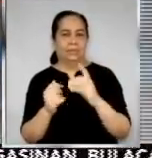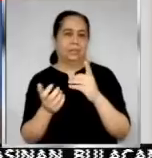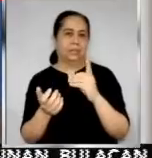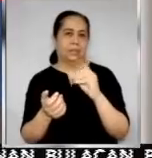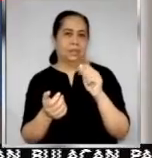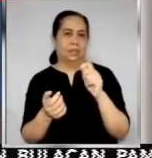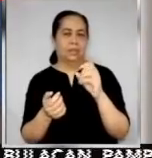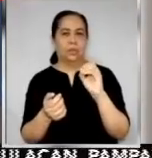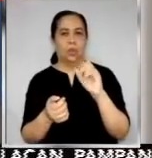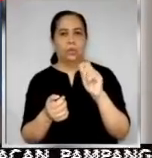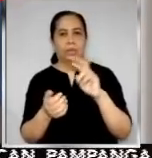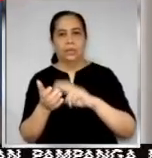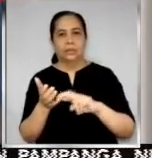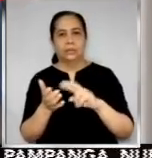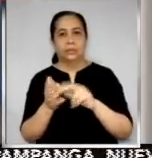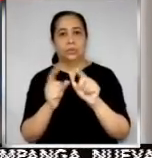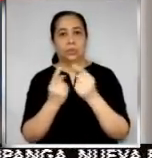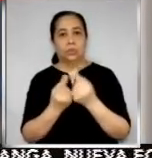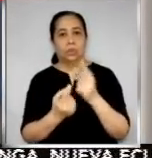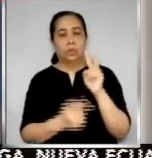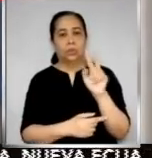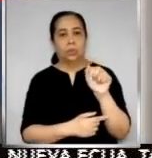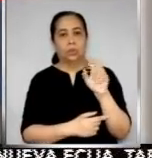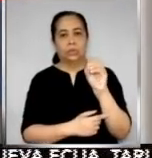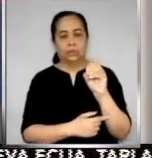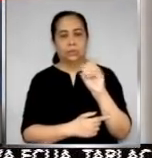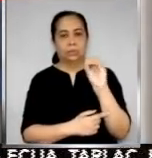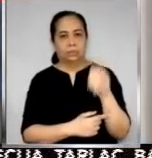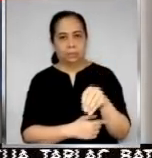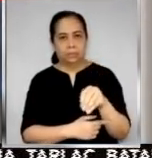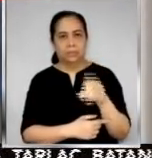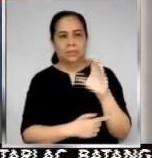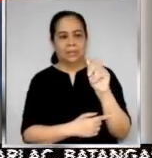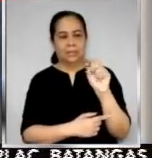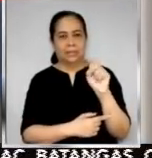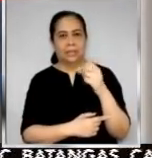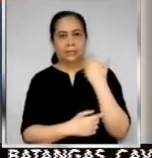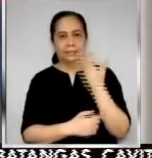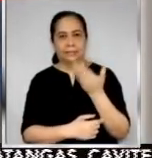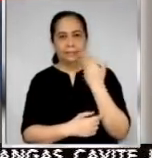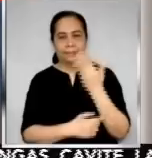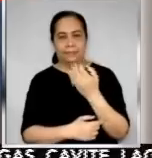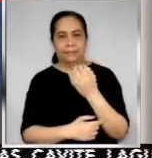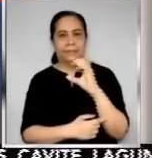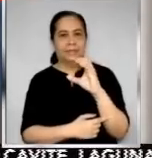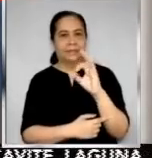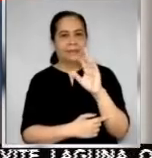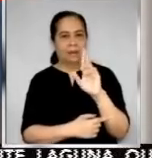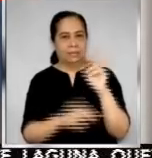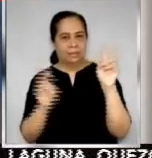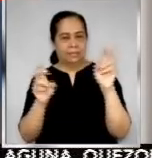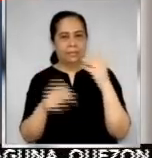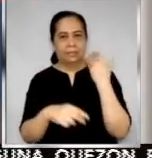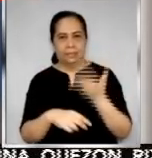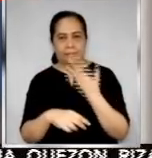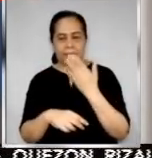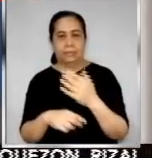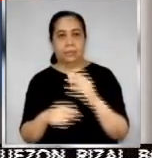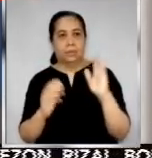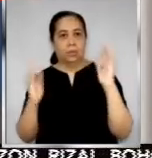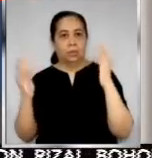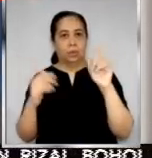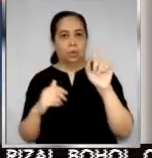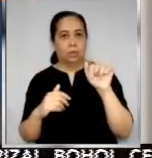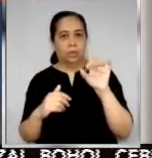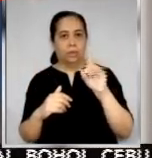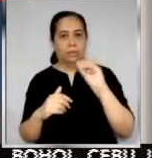Group, 2.02% ang kasalukuyang case fatality rate o CFR, mas mataas kumpara sa 1.8%